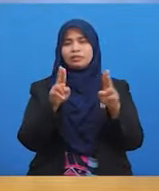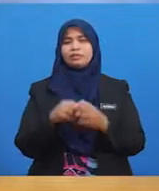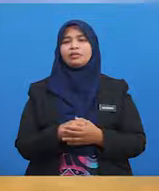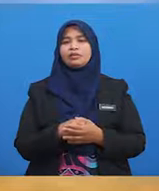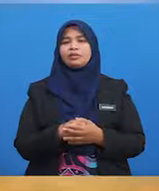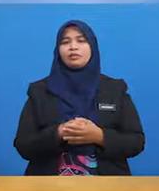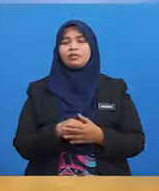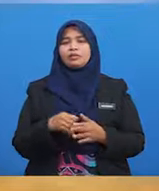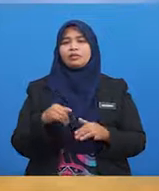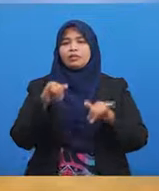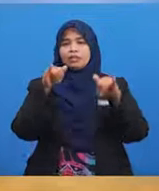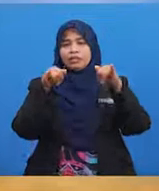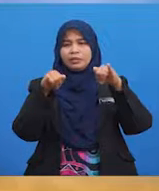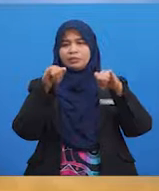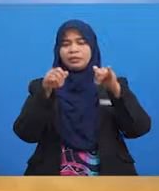Imbang.